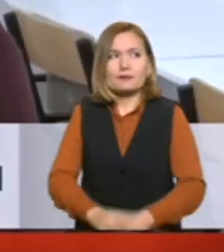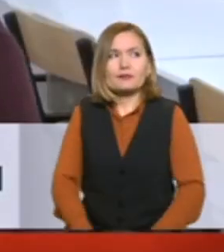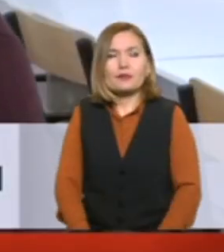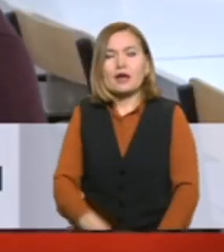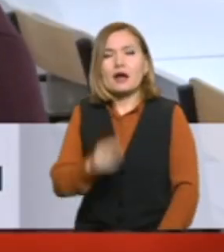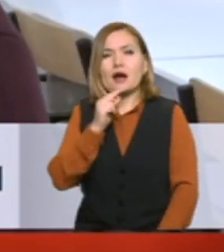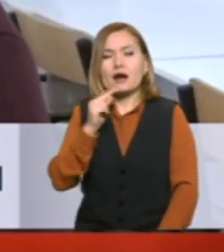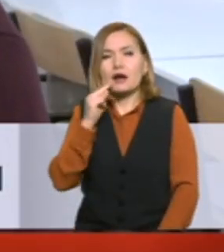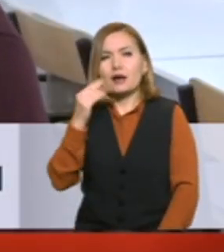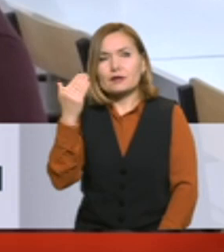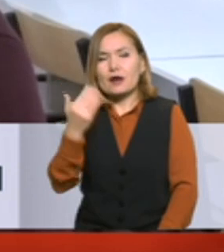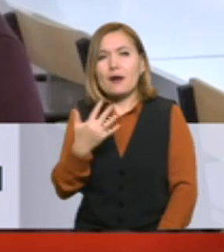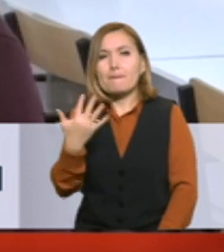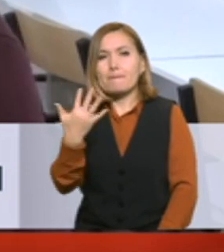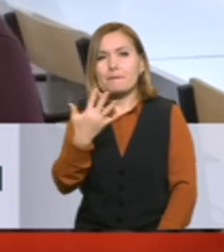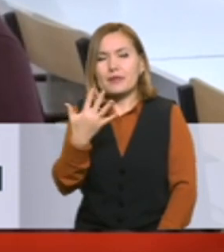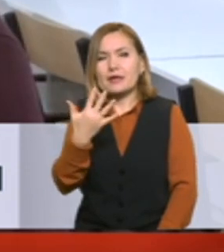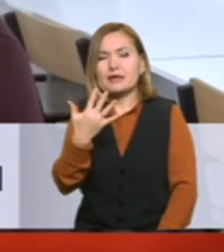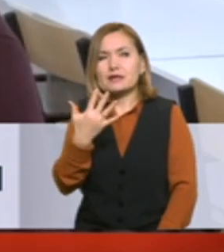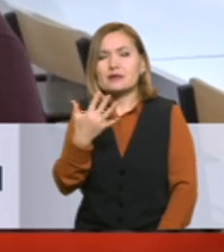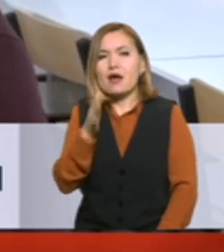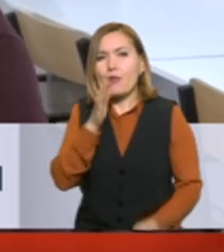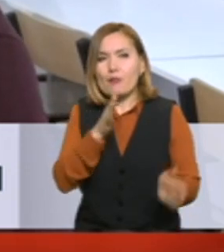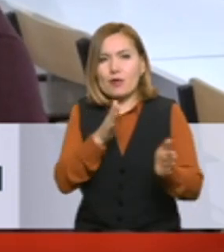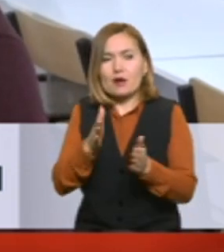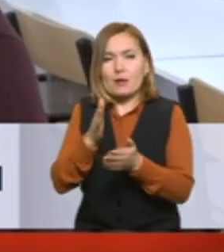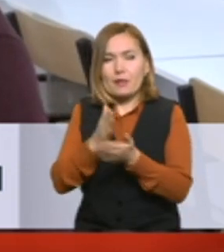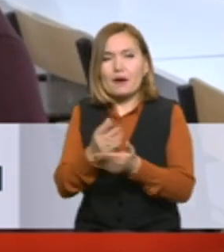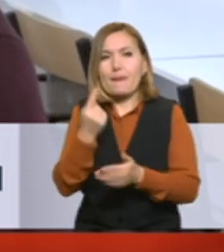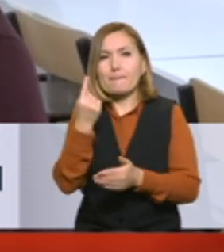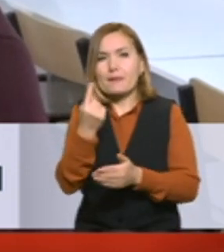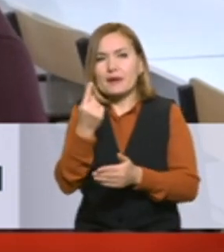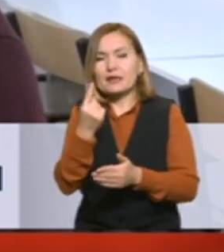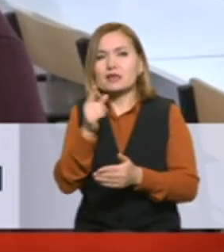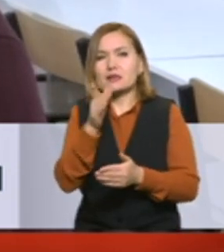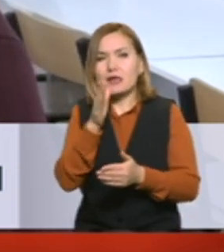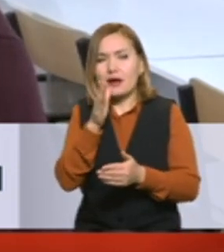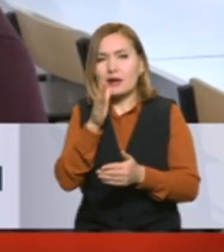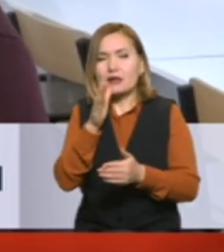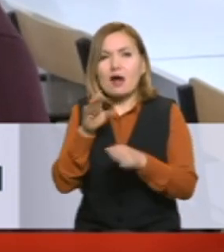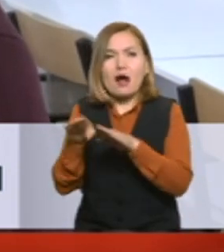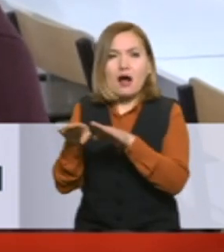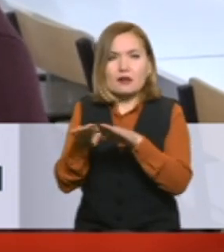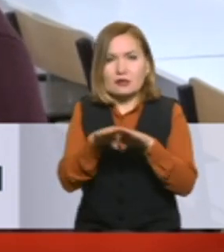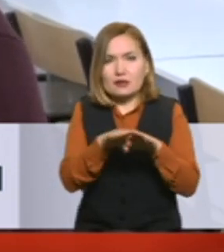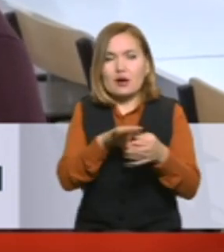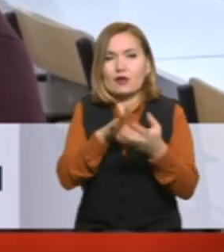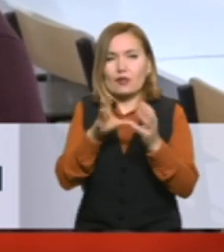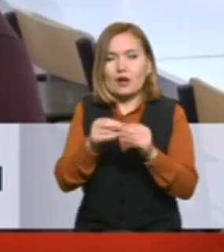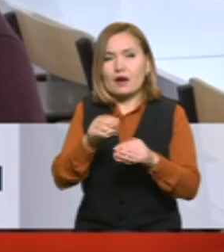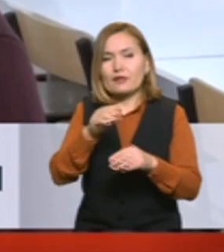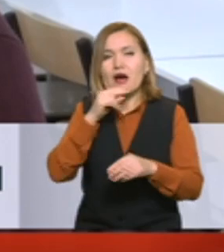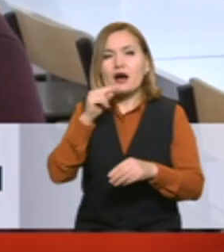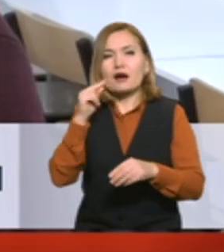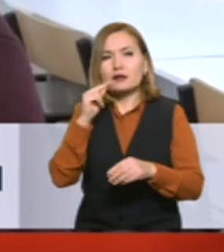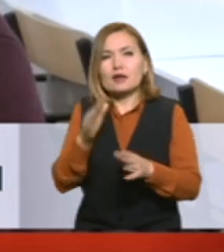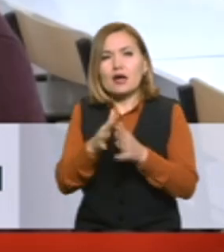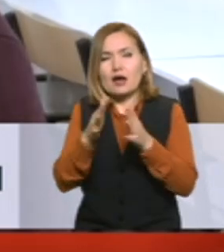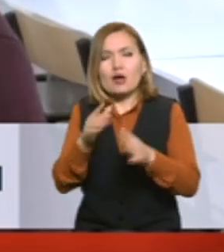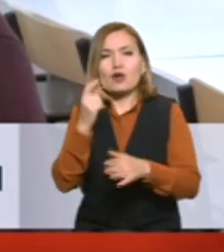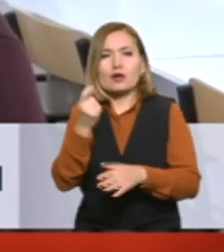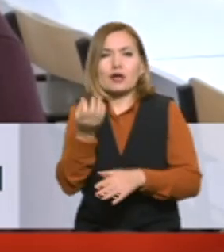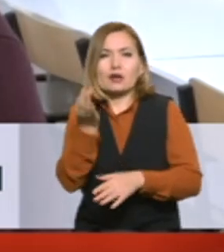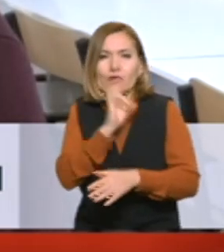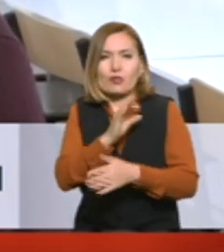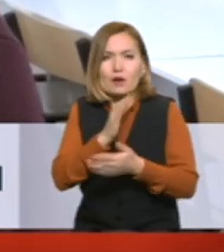Қытай 5 сағаттық белдеуде өмір сүреді, бірақ та оларда 1 сағаттық белдеу енгізілген. Бұл экономикалық жағынан өте